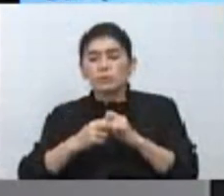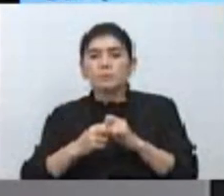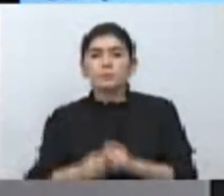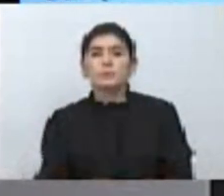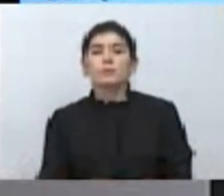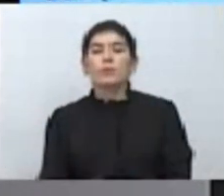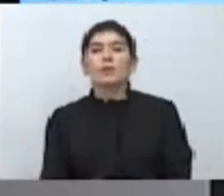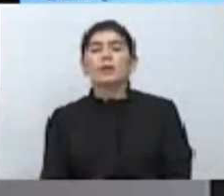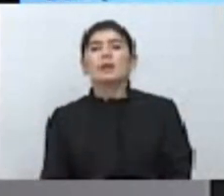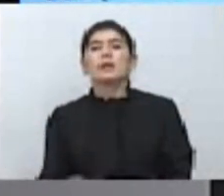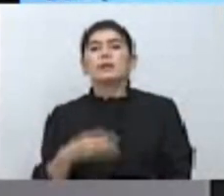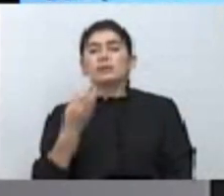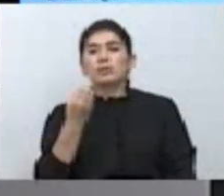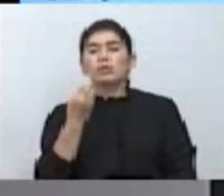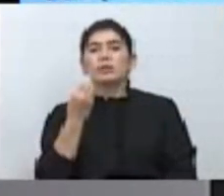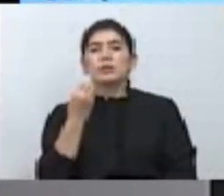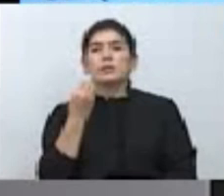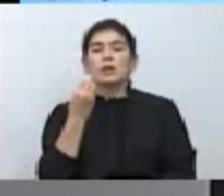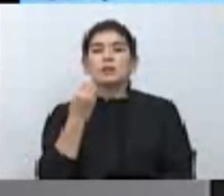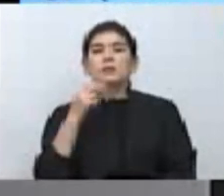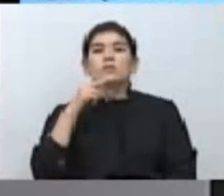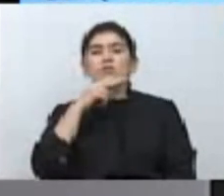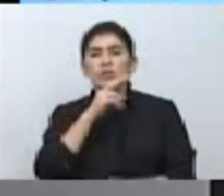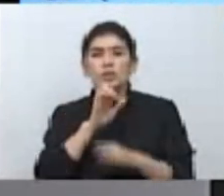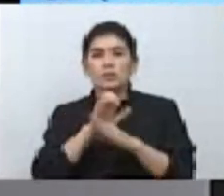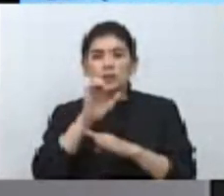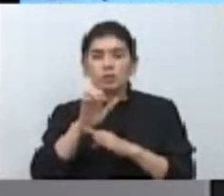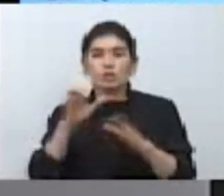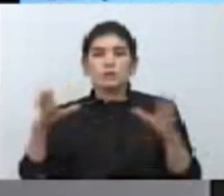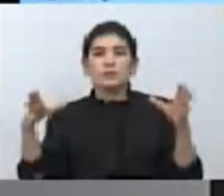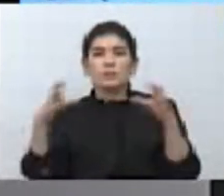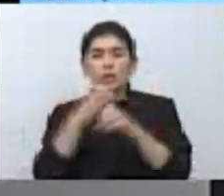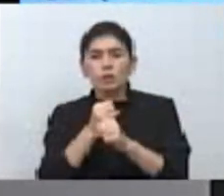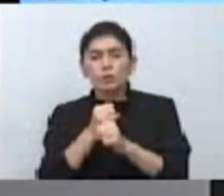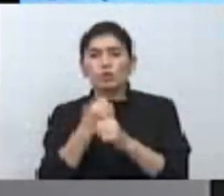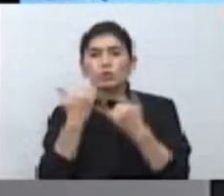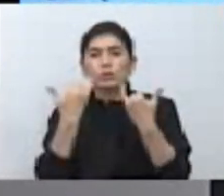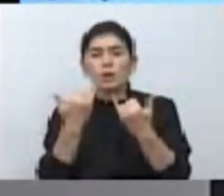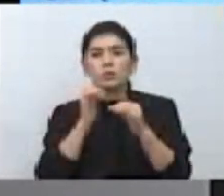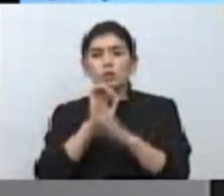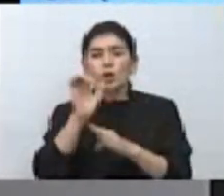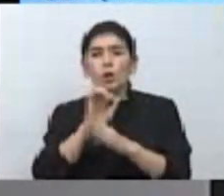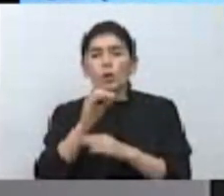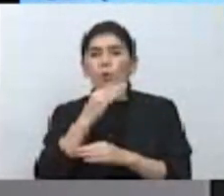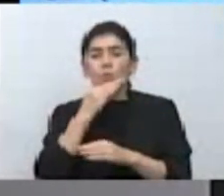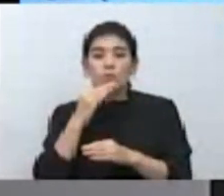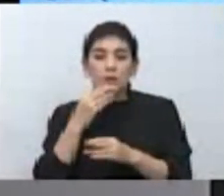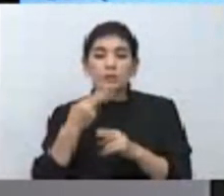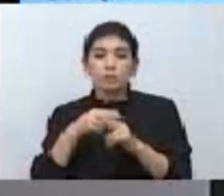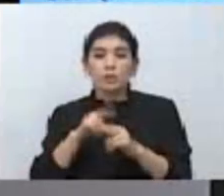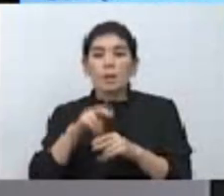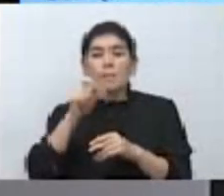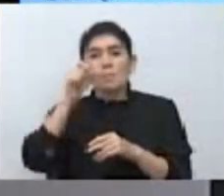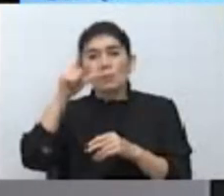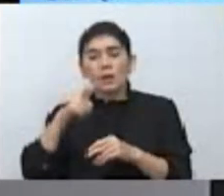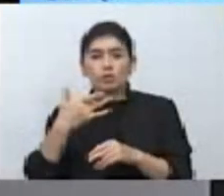chiqaradi. Yana chiqindilarni qayta ishlash va zararsizlantirish. Ma'lumki, hozirgi ishlab chiqarilayotgan ko'pchilik chiqindilar o'sha